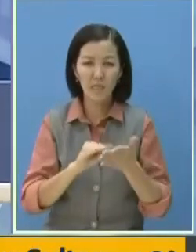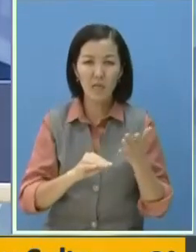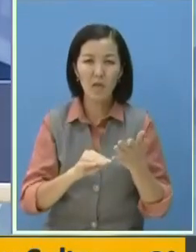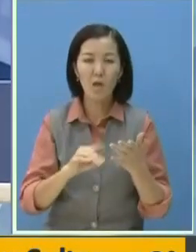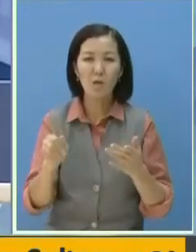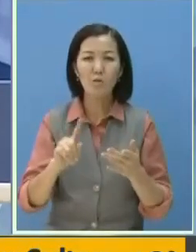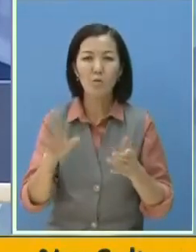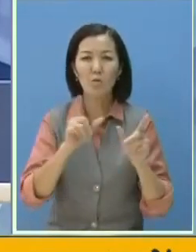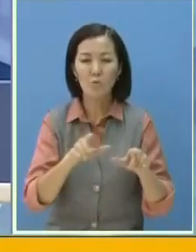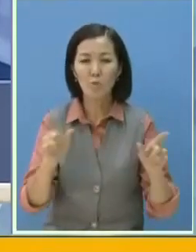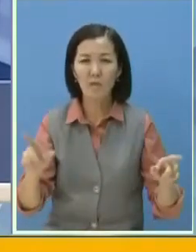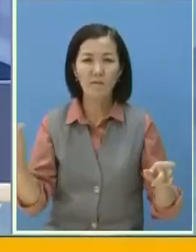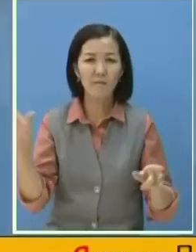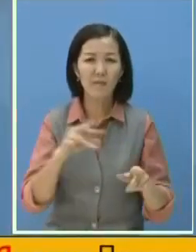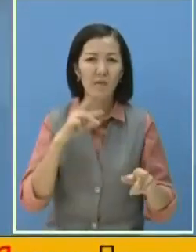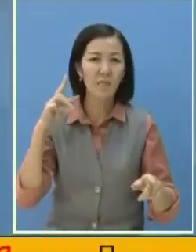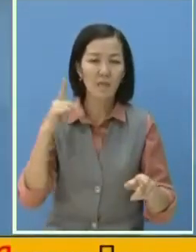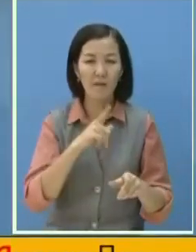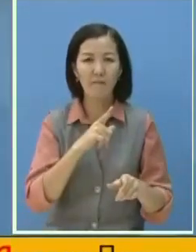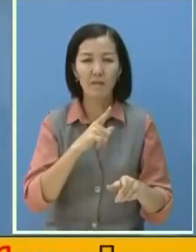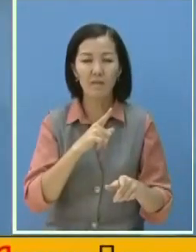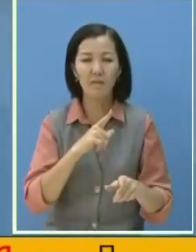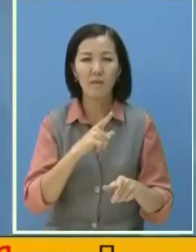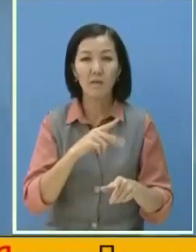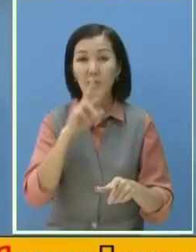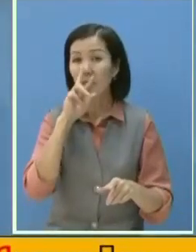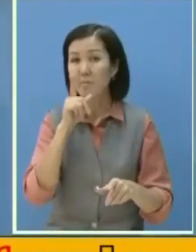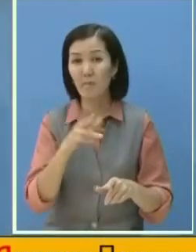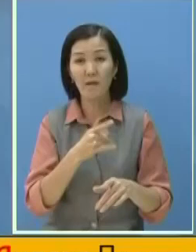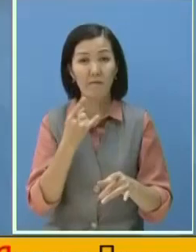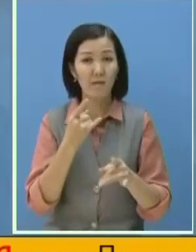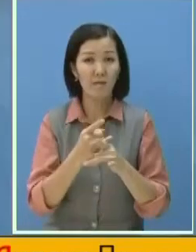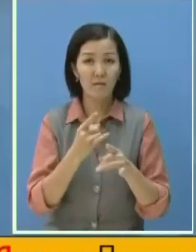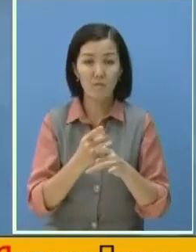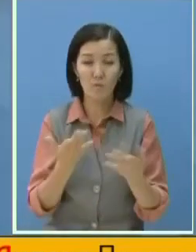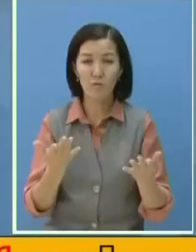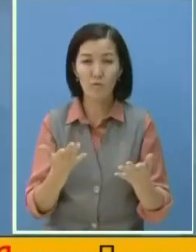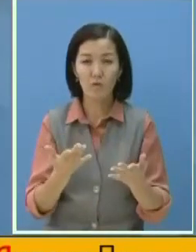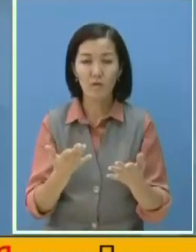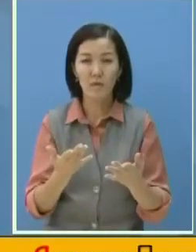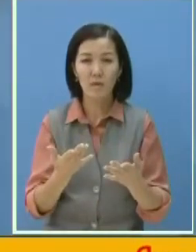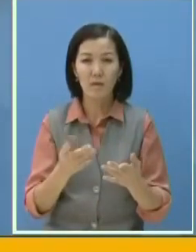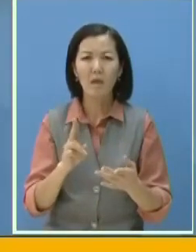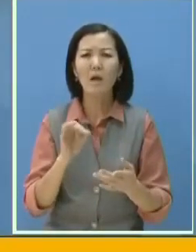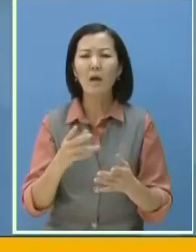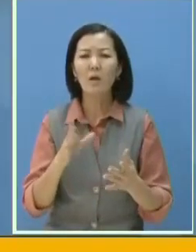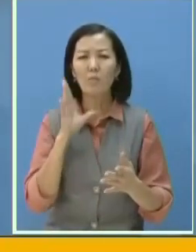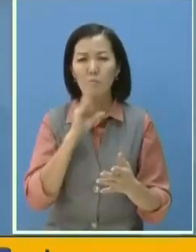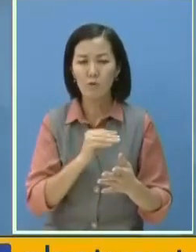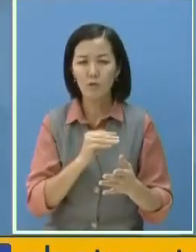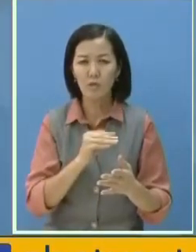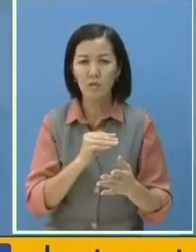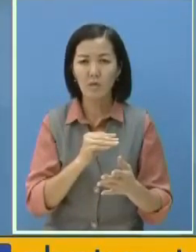обожжено горло. Да? Но это и есть как раз вот острое воспаление эпителиальное, да,